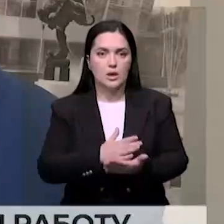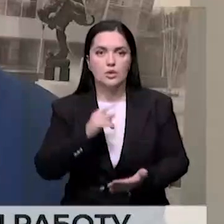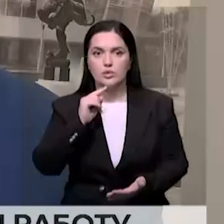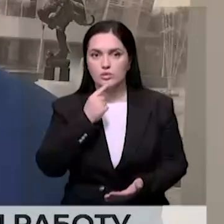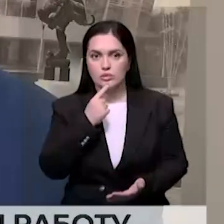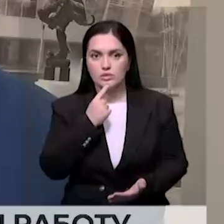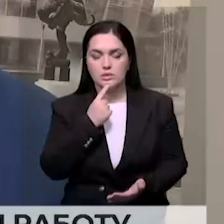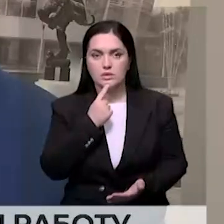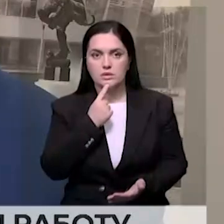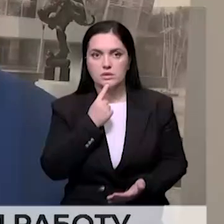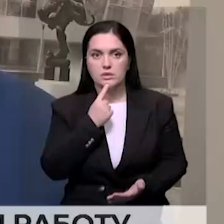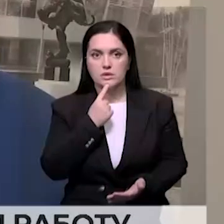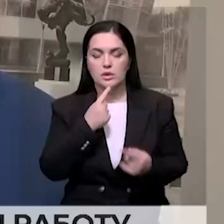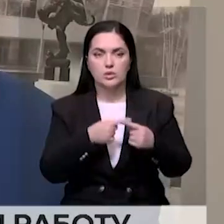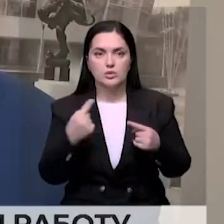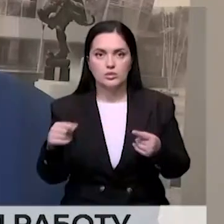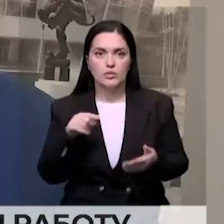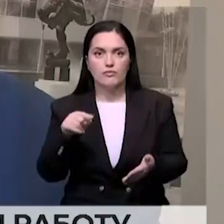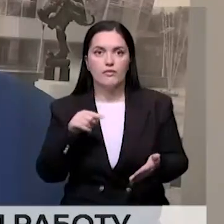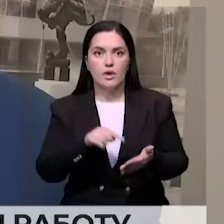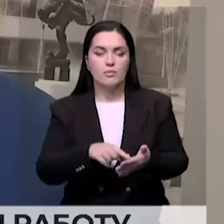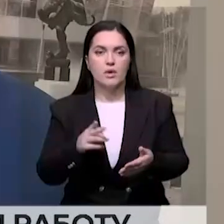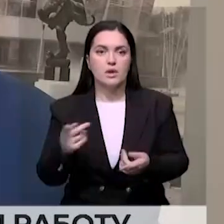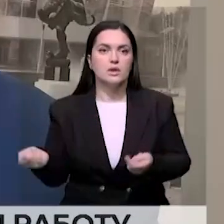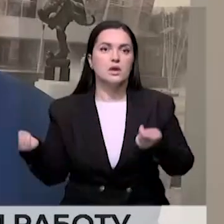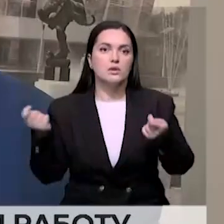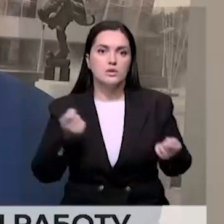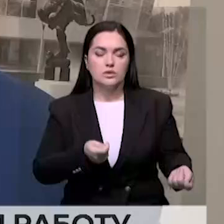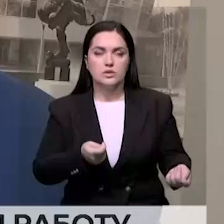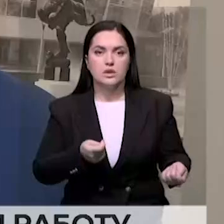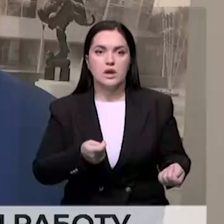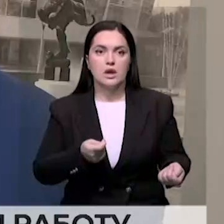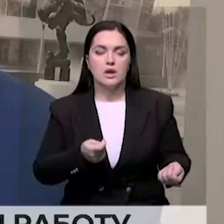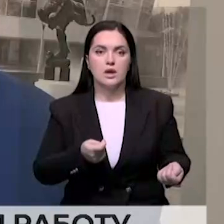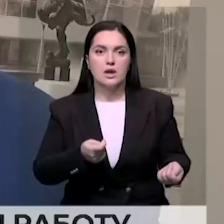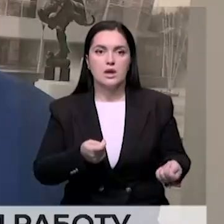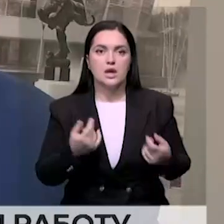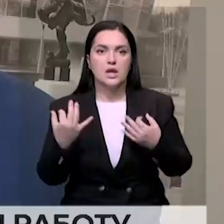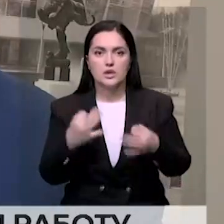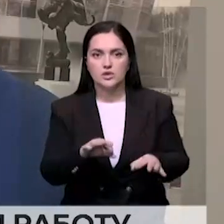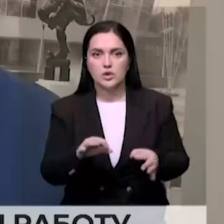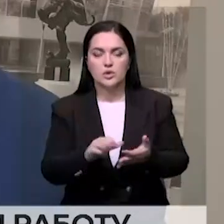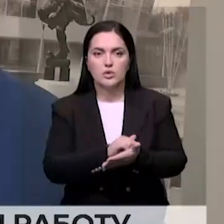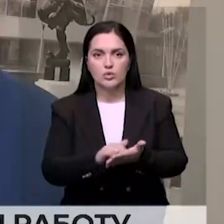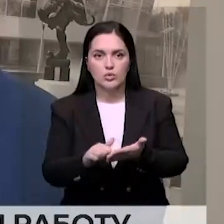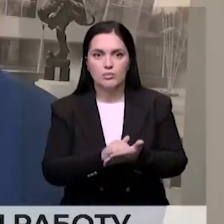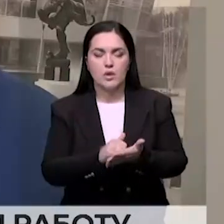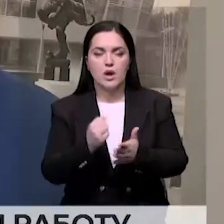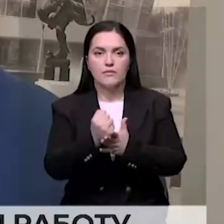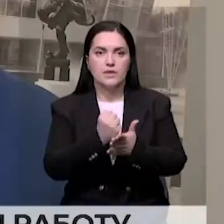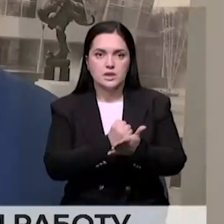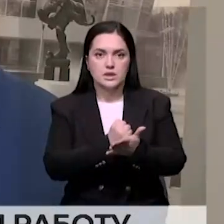целом. Другой вопрос – это транзит и транспорт, загрузка, разрешительные документы, виза